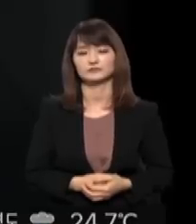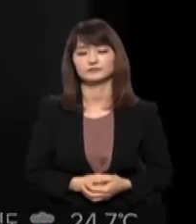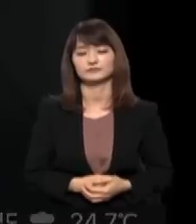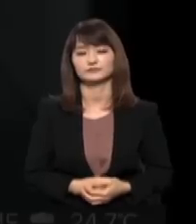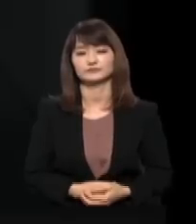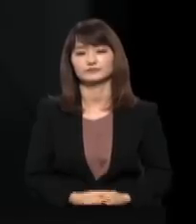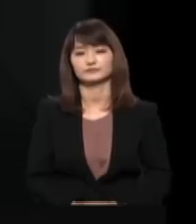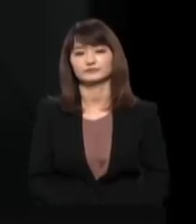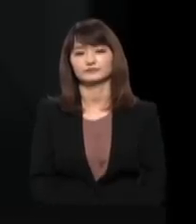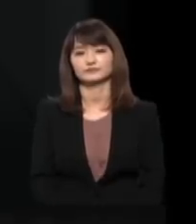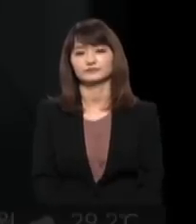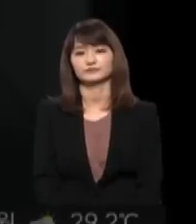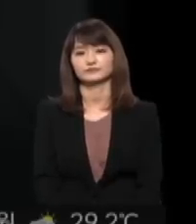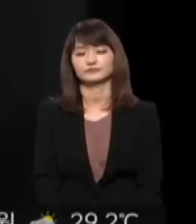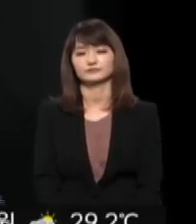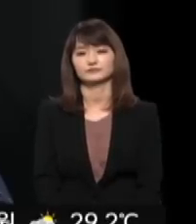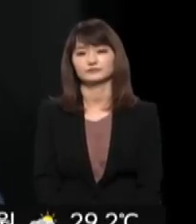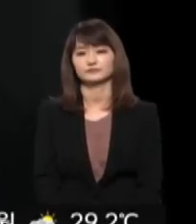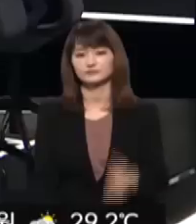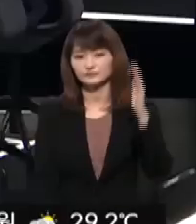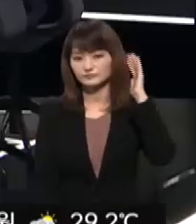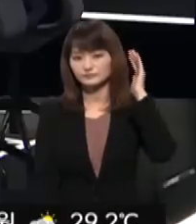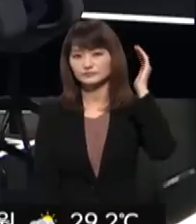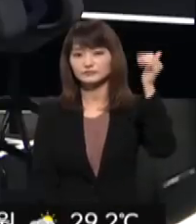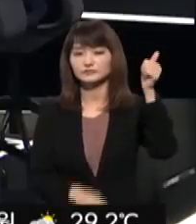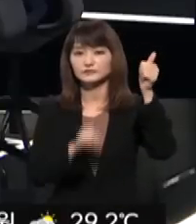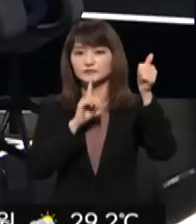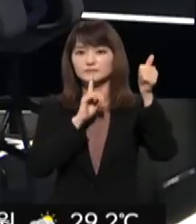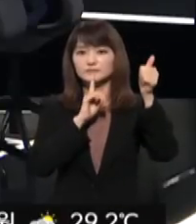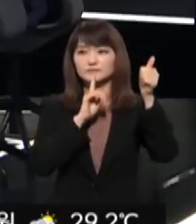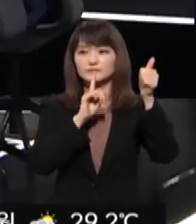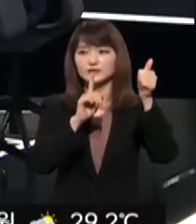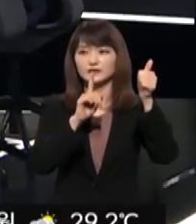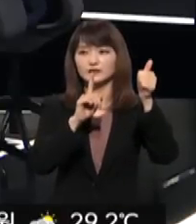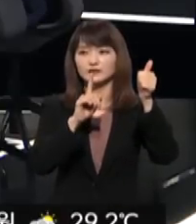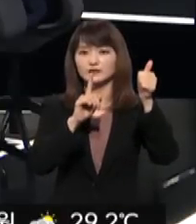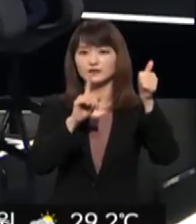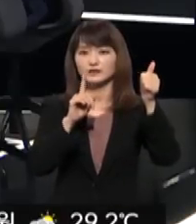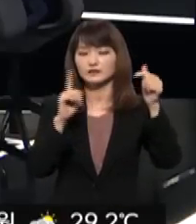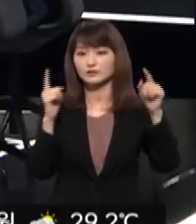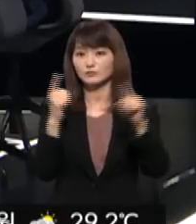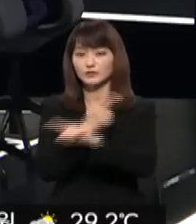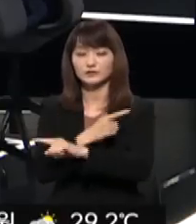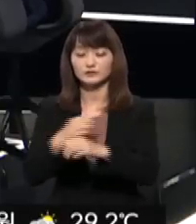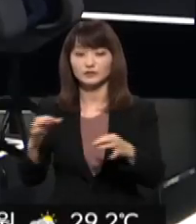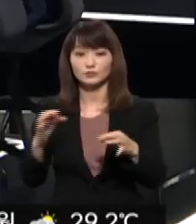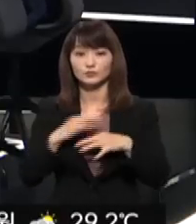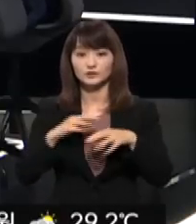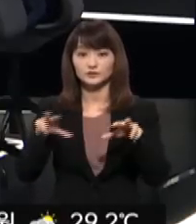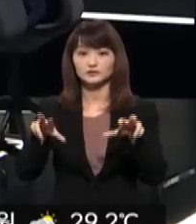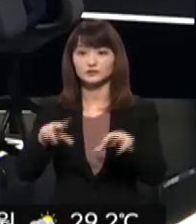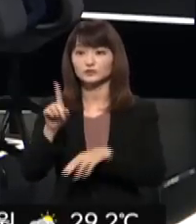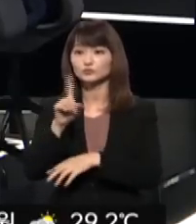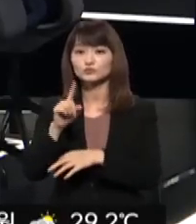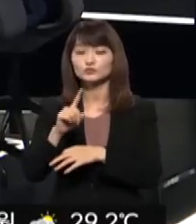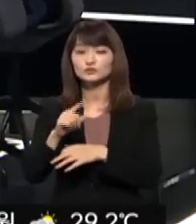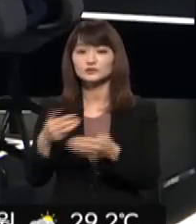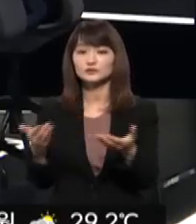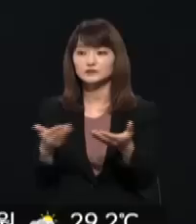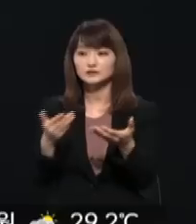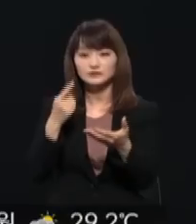싶습니다 저는 사실 이게 대통령의 한마디에 이렇게 확 바뀔 수 있다는 것이 굉장히 놀랐습니다 그리고 지금까지 무엇을